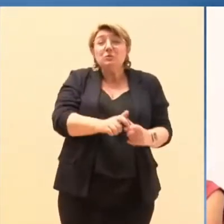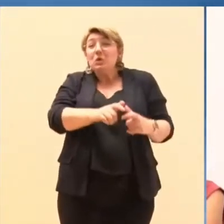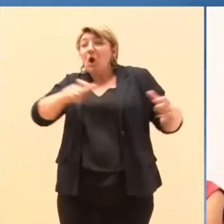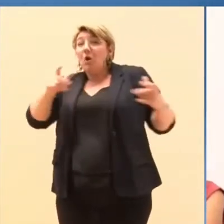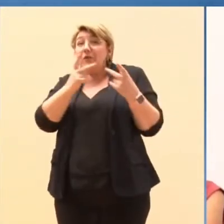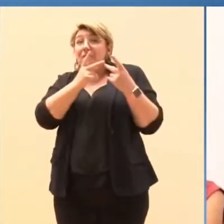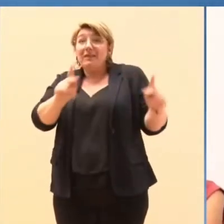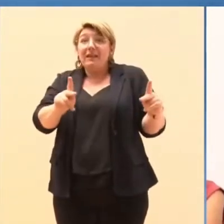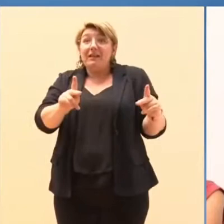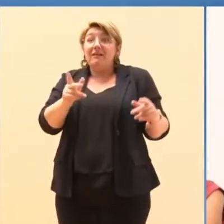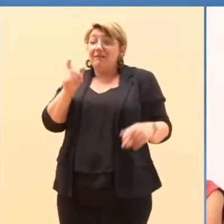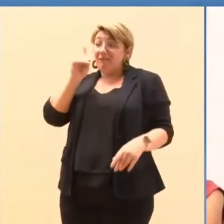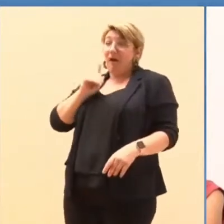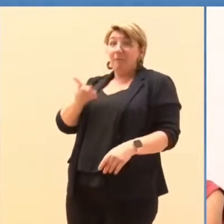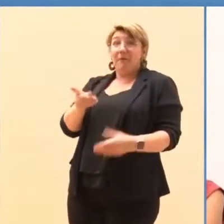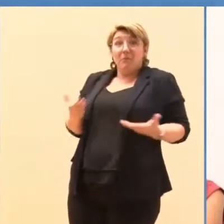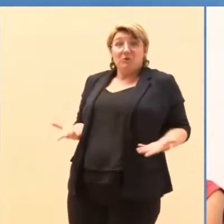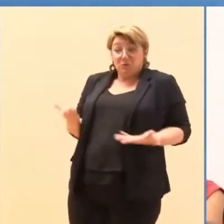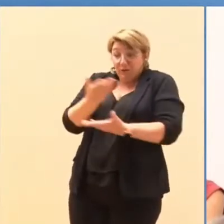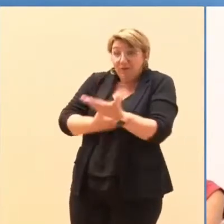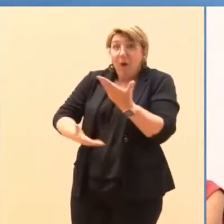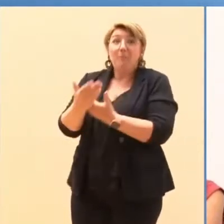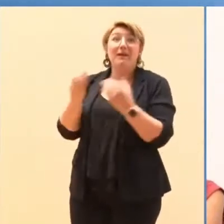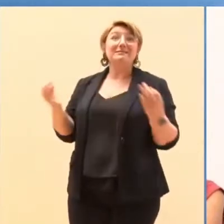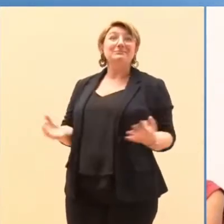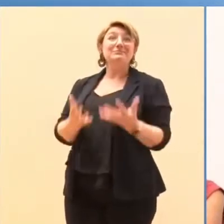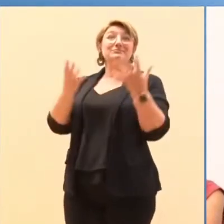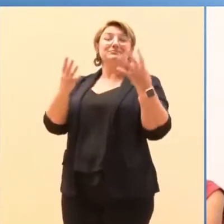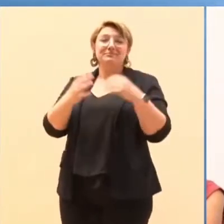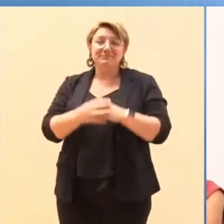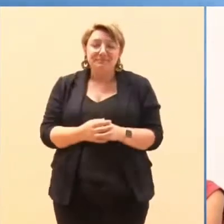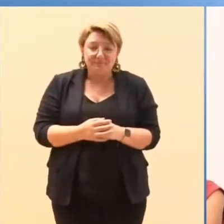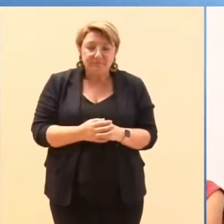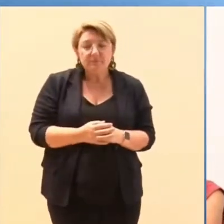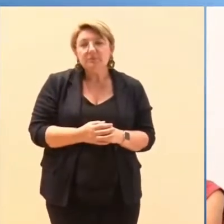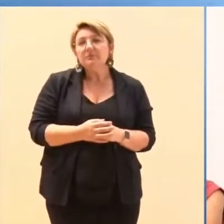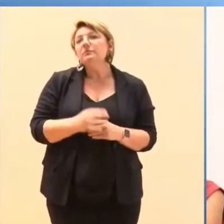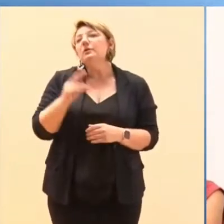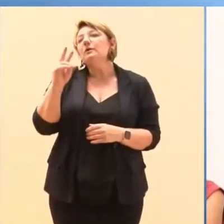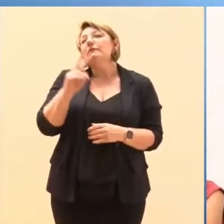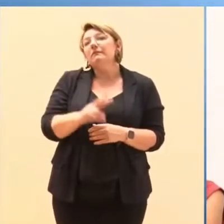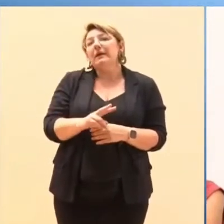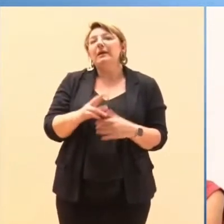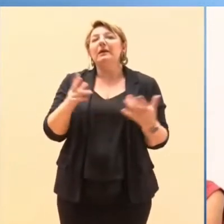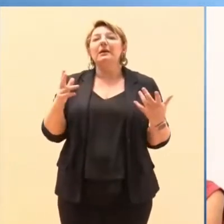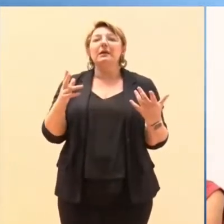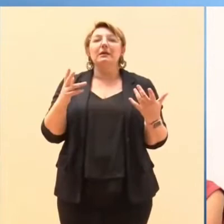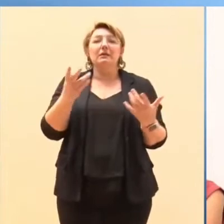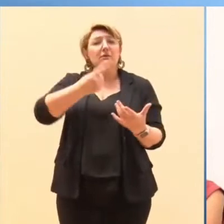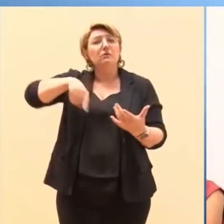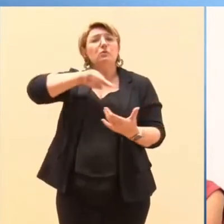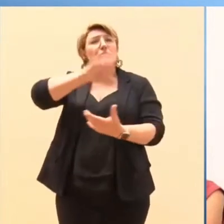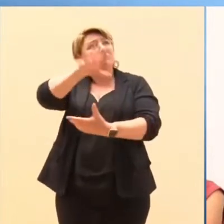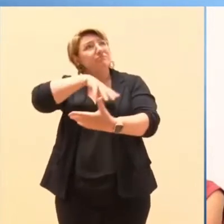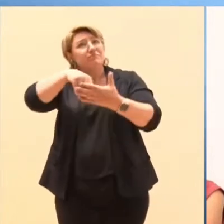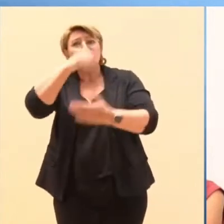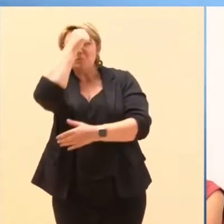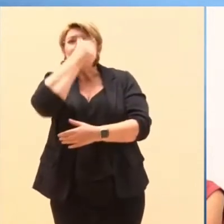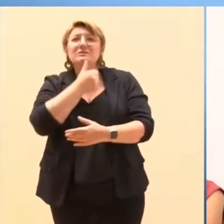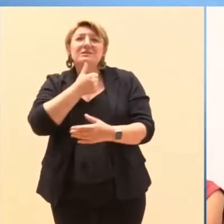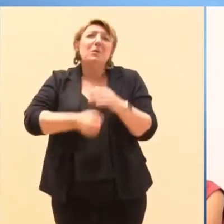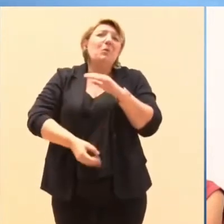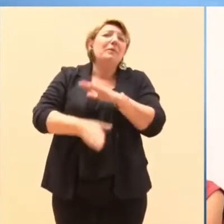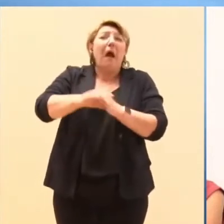sa place. Et même si ce n'était pas probablement l'objectif initial de notre présence ici, cela me